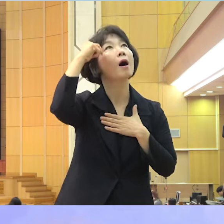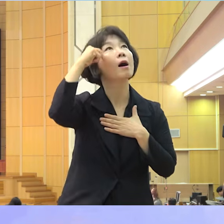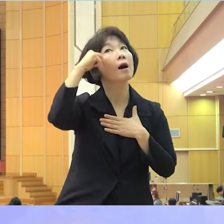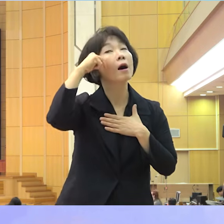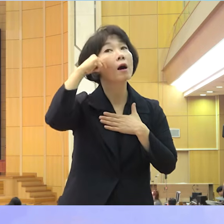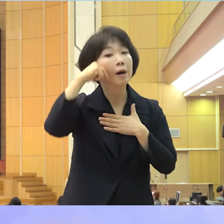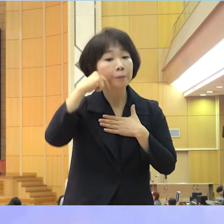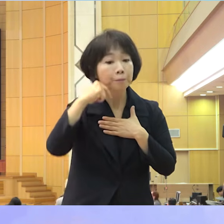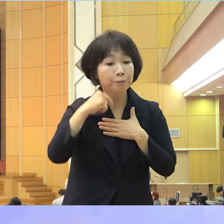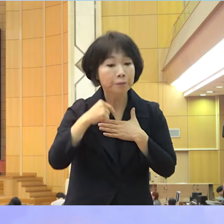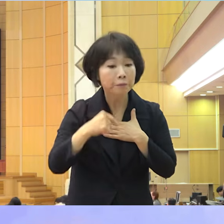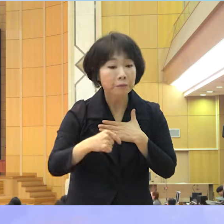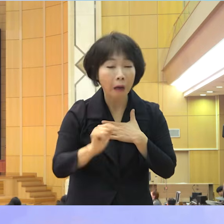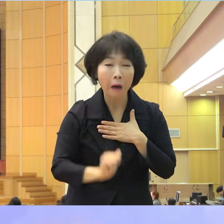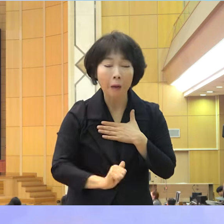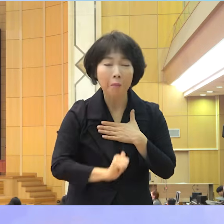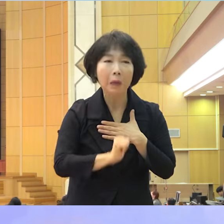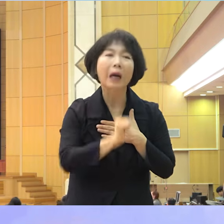만족함이라.